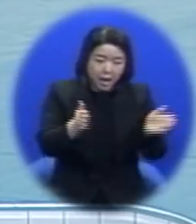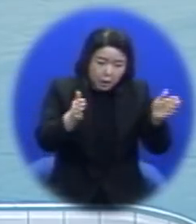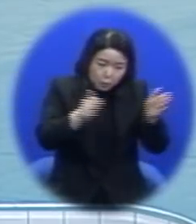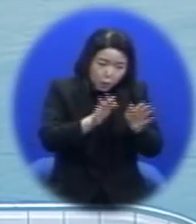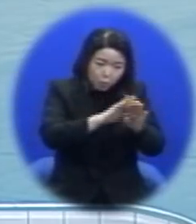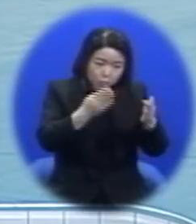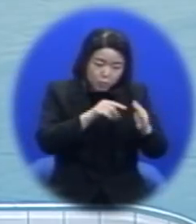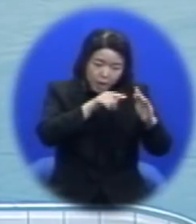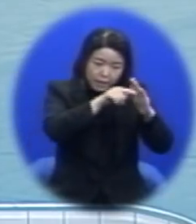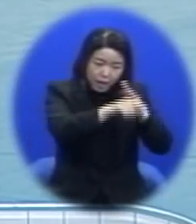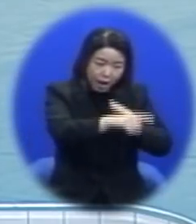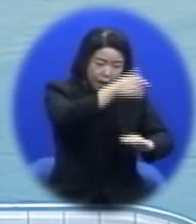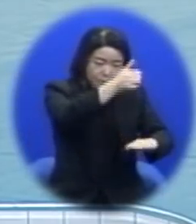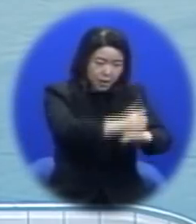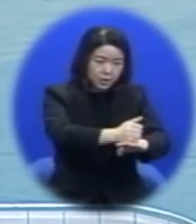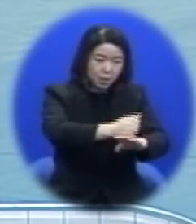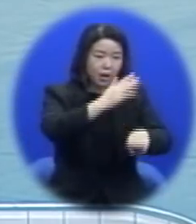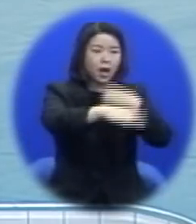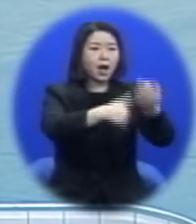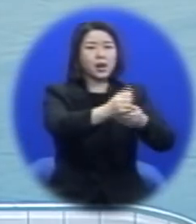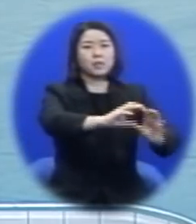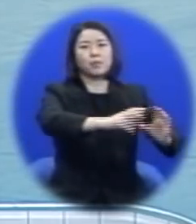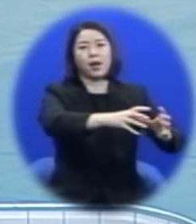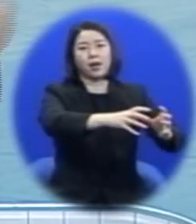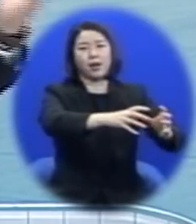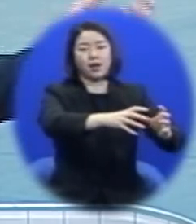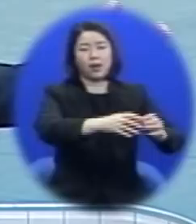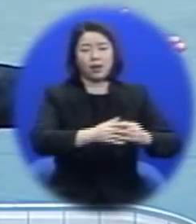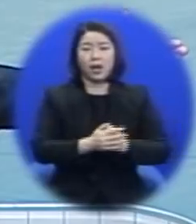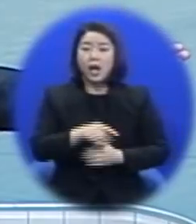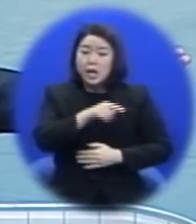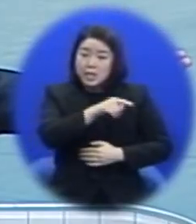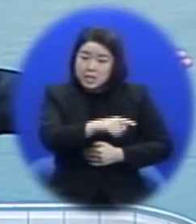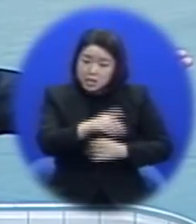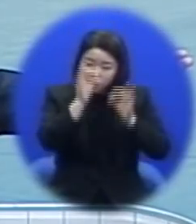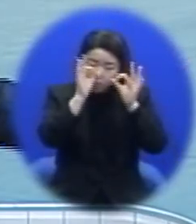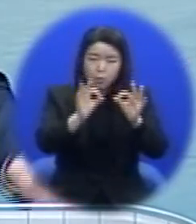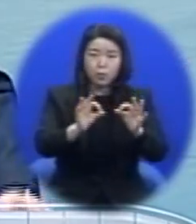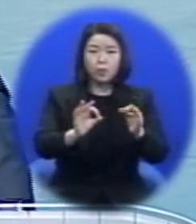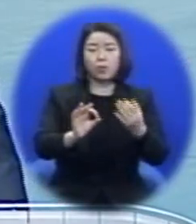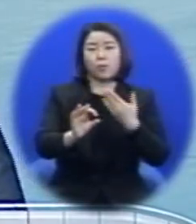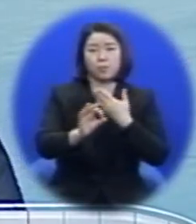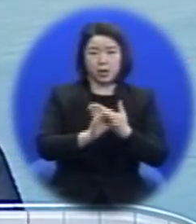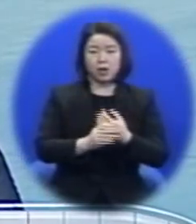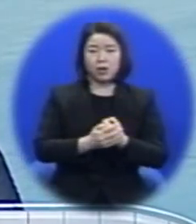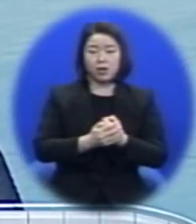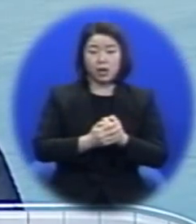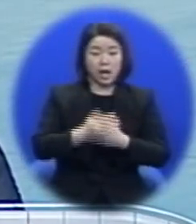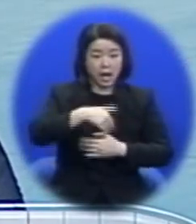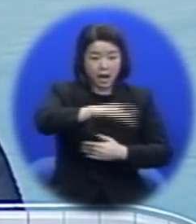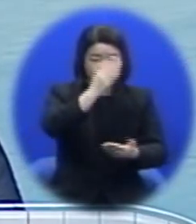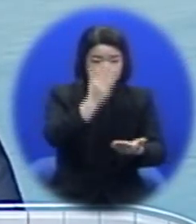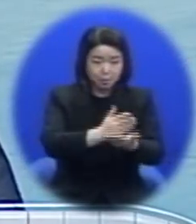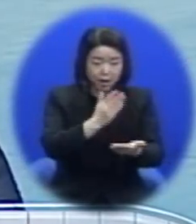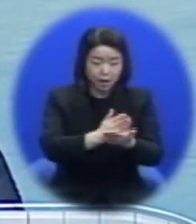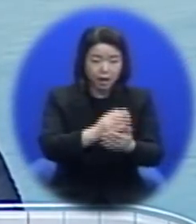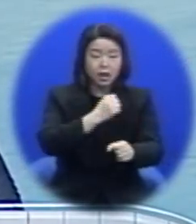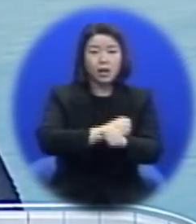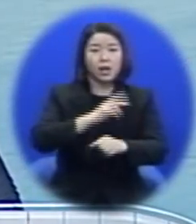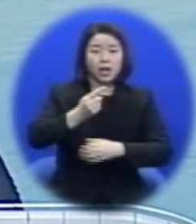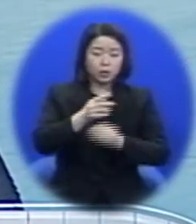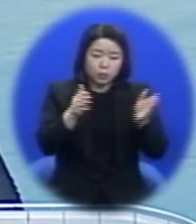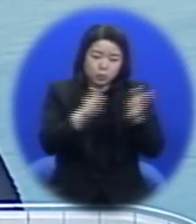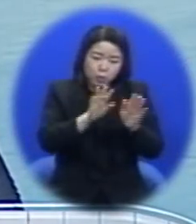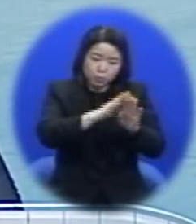자가 마지막이 하나님의 나라. 이걸 보고 나면 그러면 가지 말라고 해도 좁은 문으로